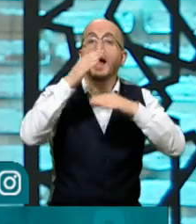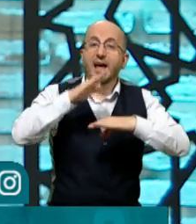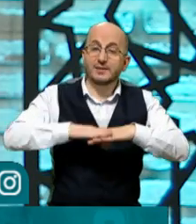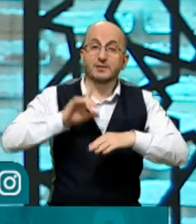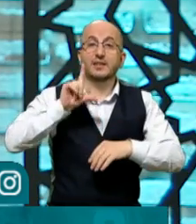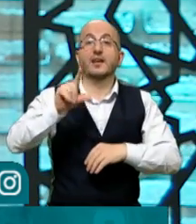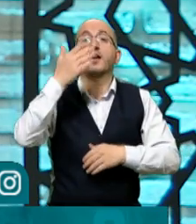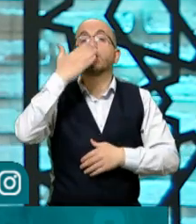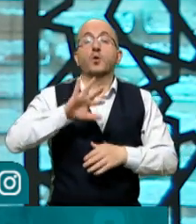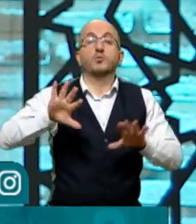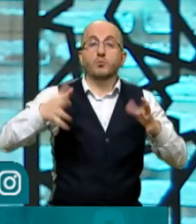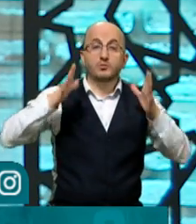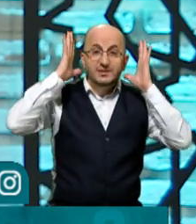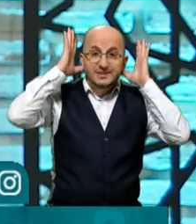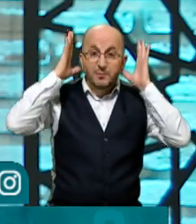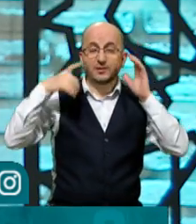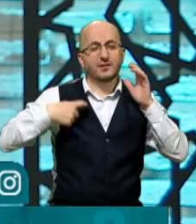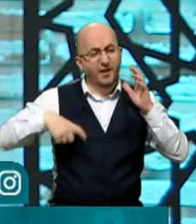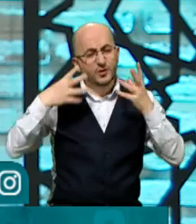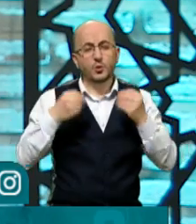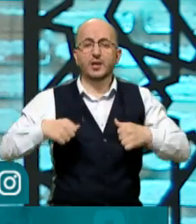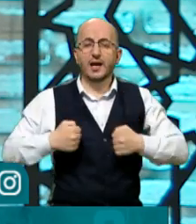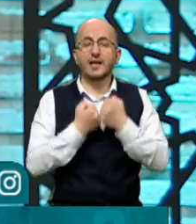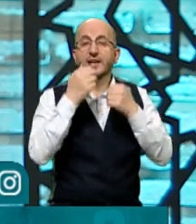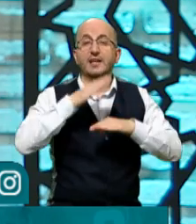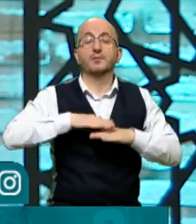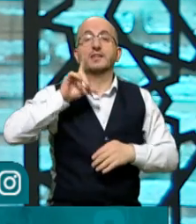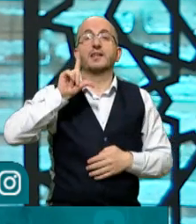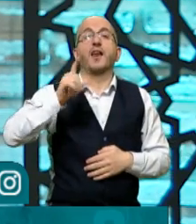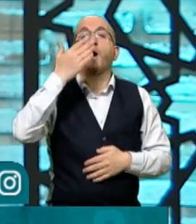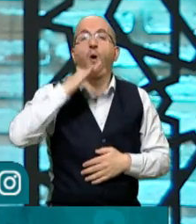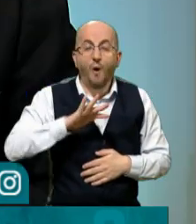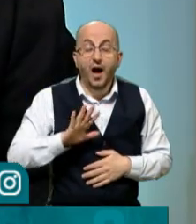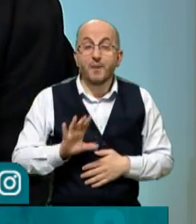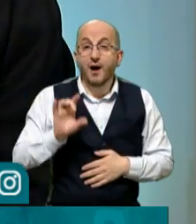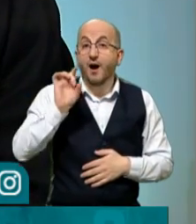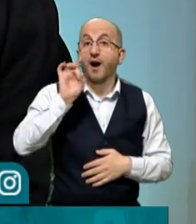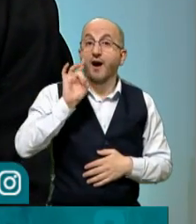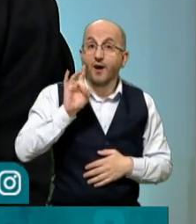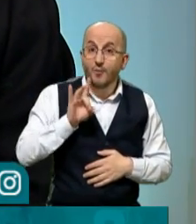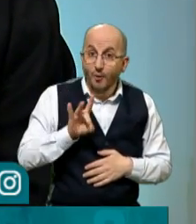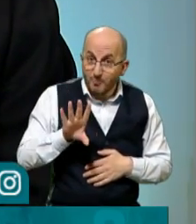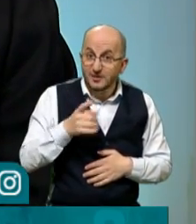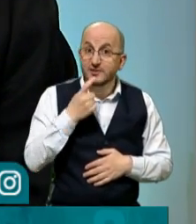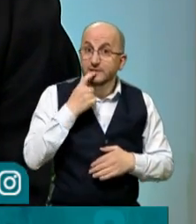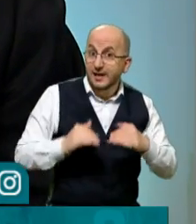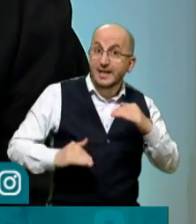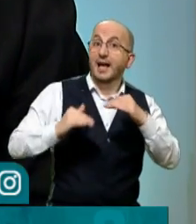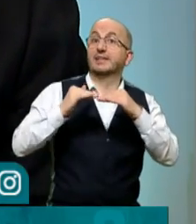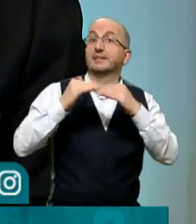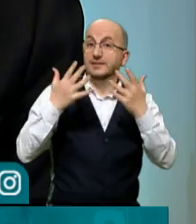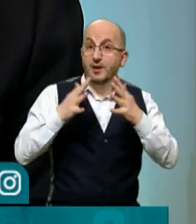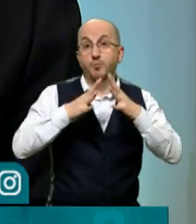bozmuş olduğu namazlarını nafile bir olsa kaza etmesine gerek yoktur. Ama buluğa ermişse ki o zaman